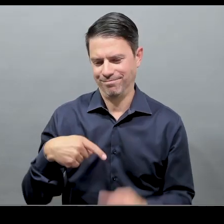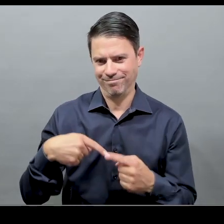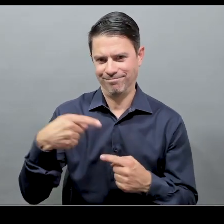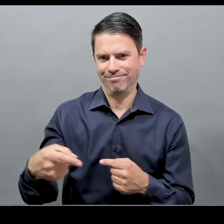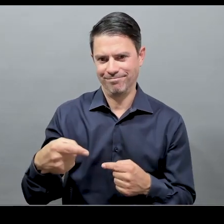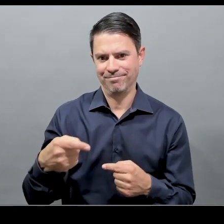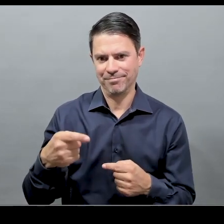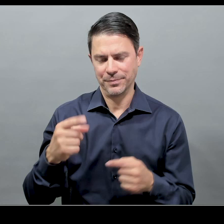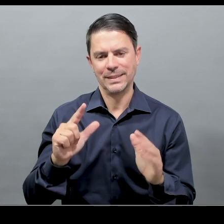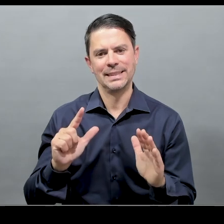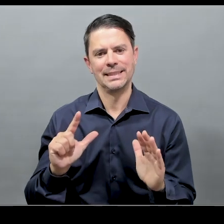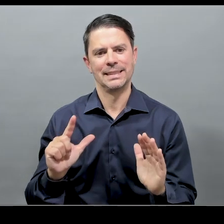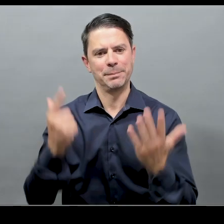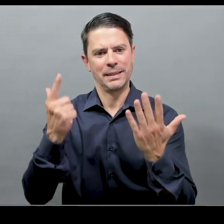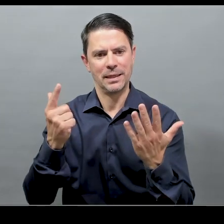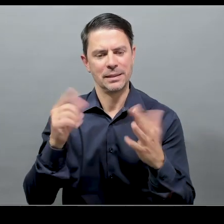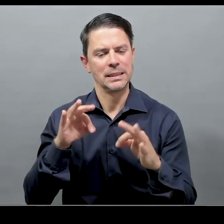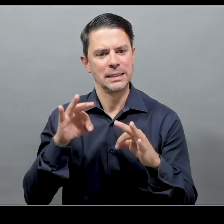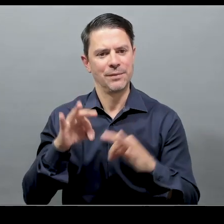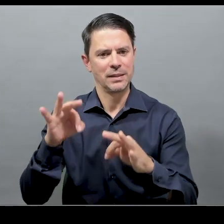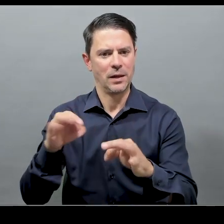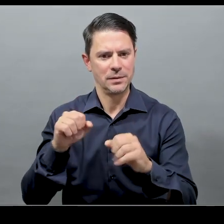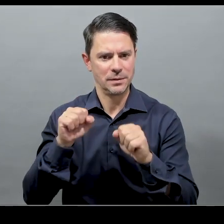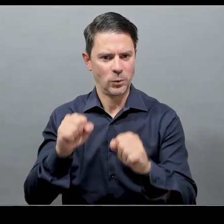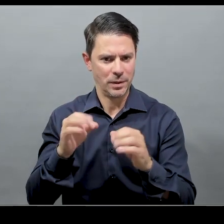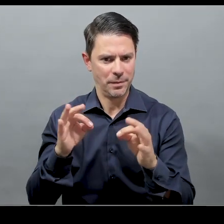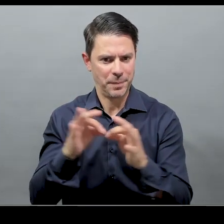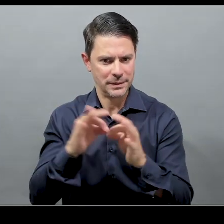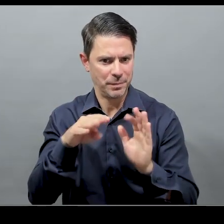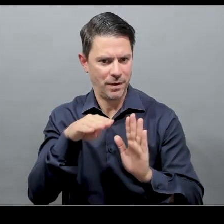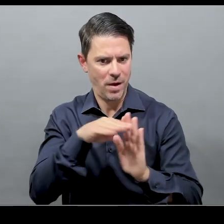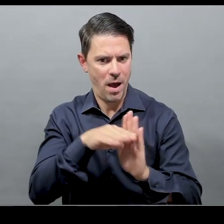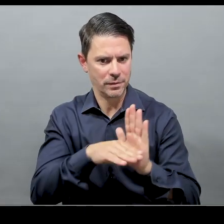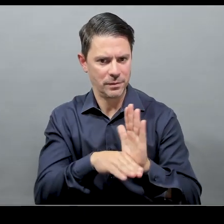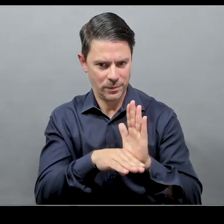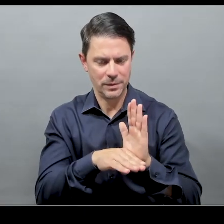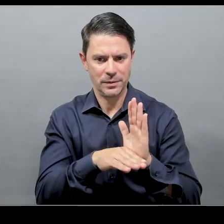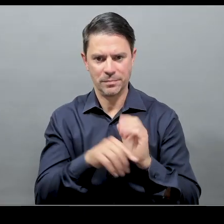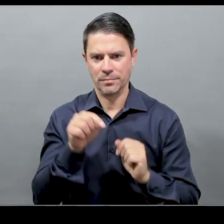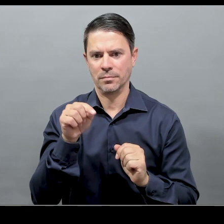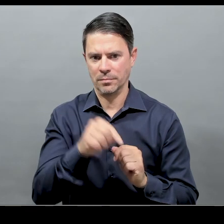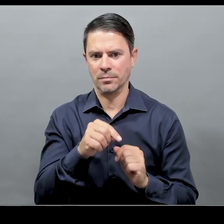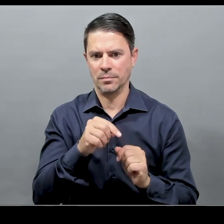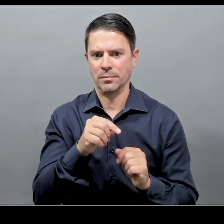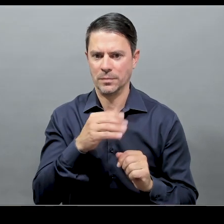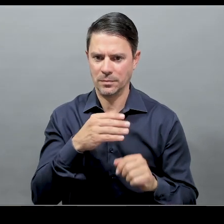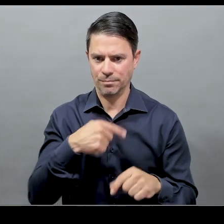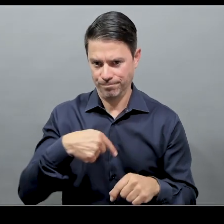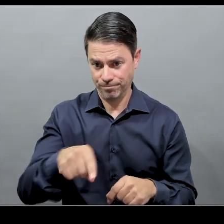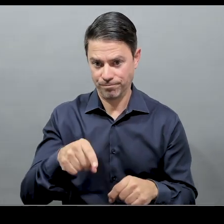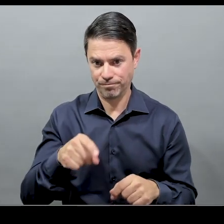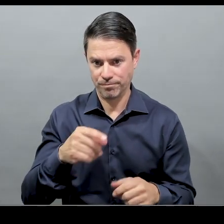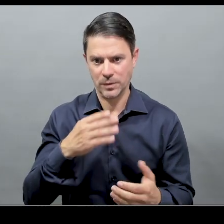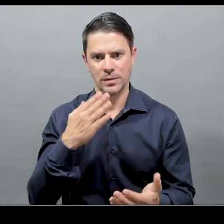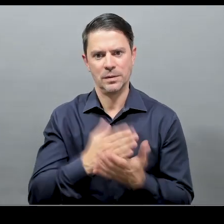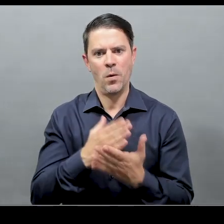in Kraft treten soll, die der 16. folgt. Also die 16. Verordnung ist ja